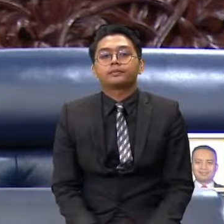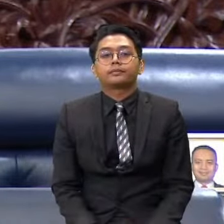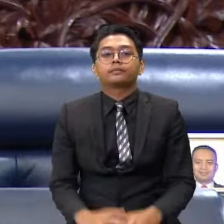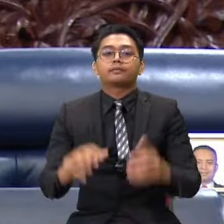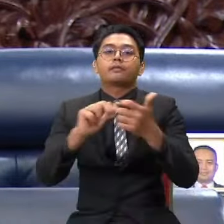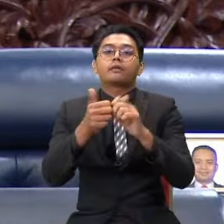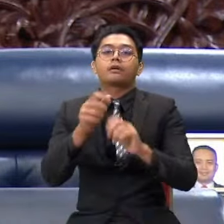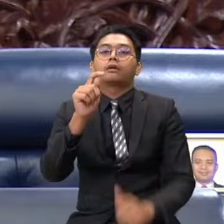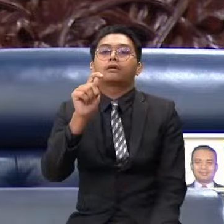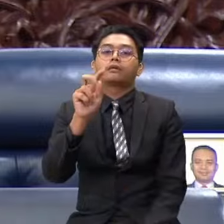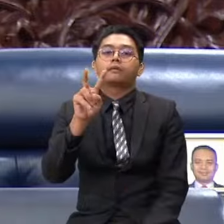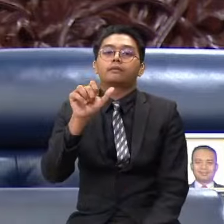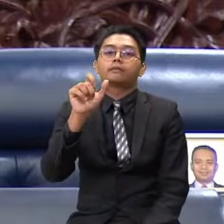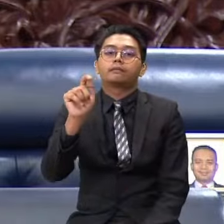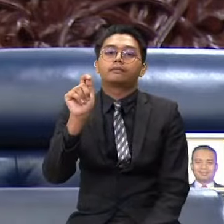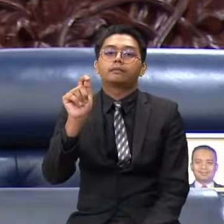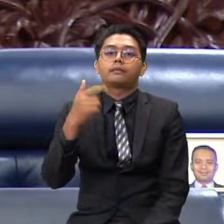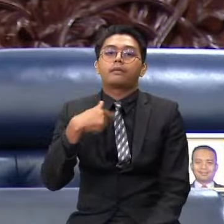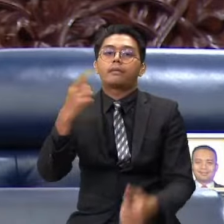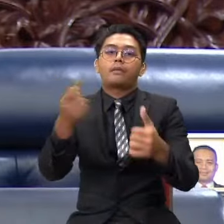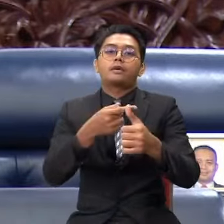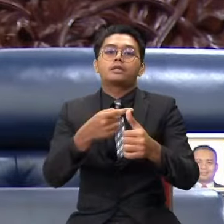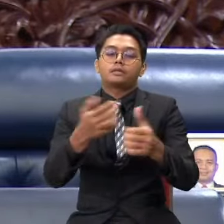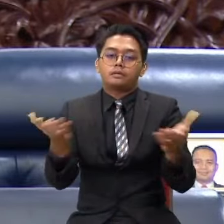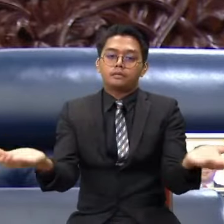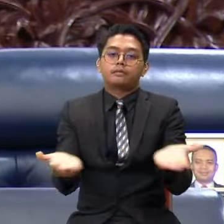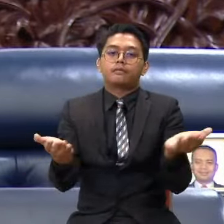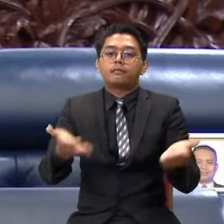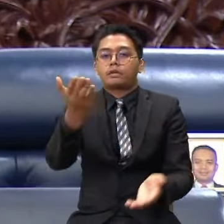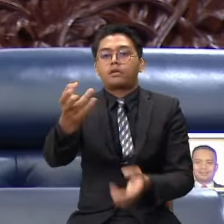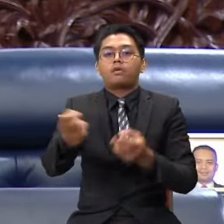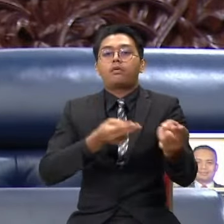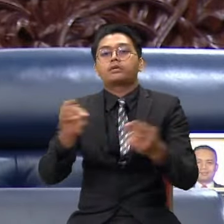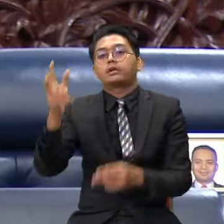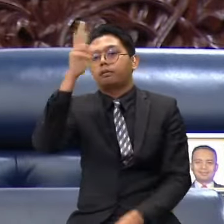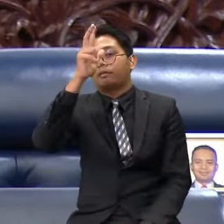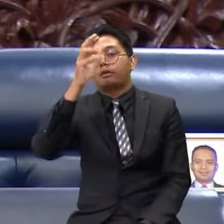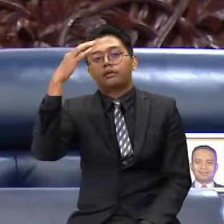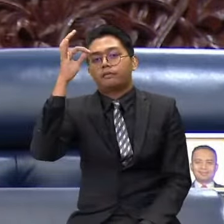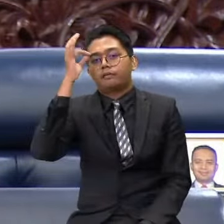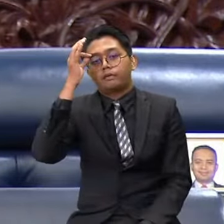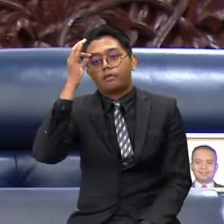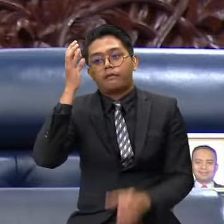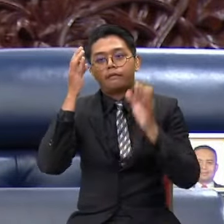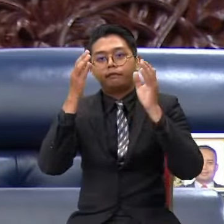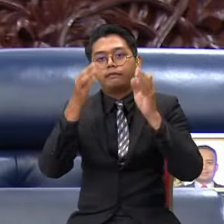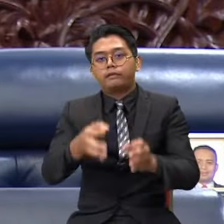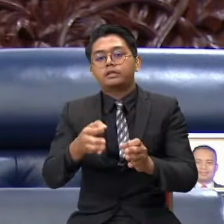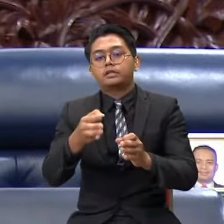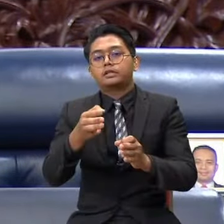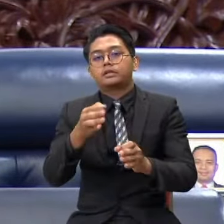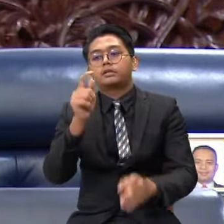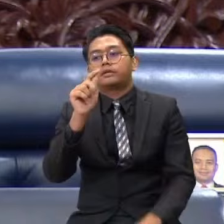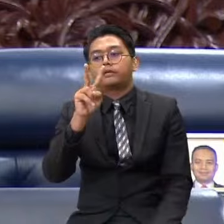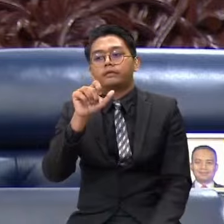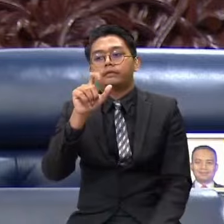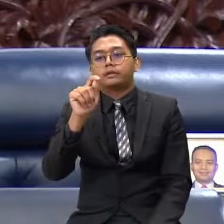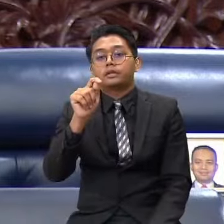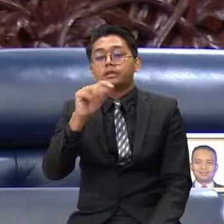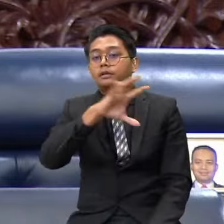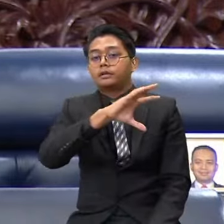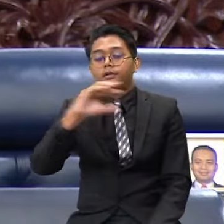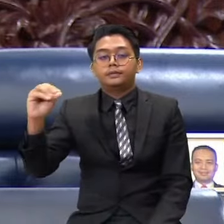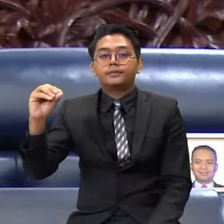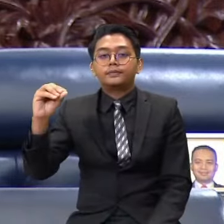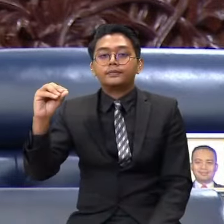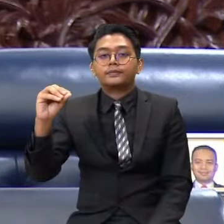isu pertama sekali saya menyambut baik usaha dan inisiatif kerajaan persekutuan dengan fokus kepada sekaligus membuktikan